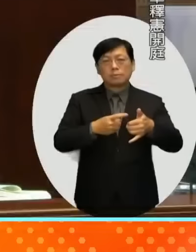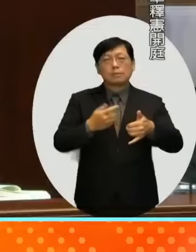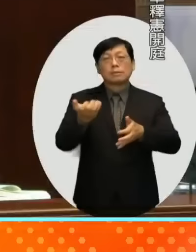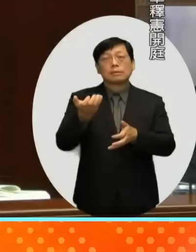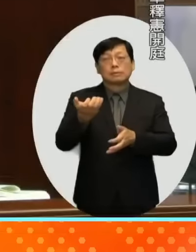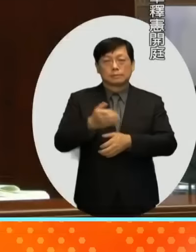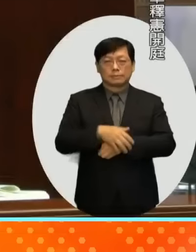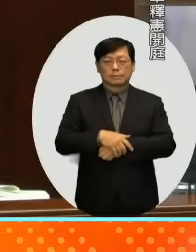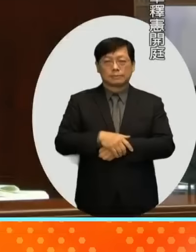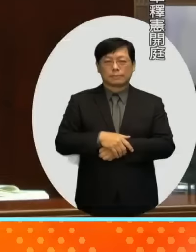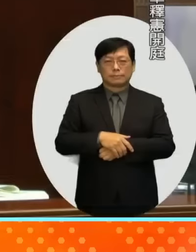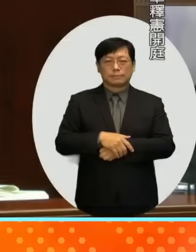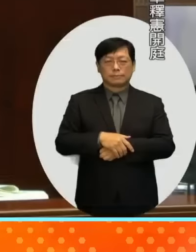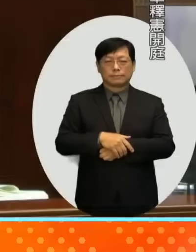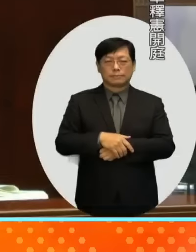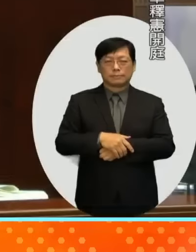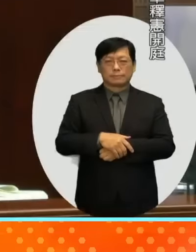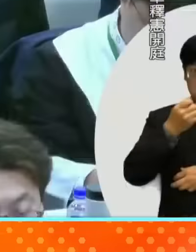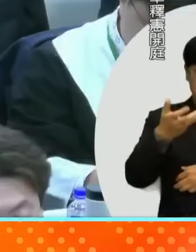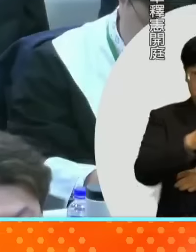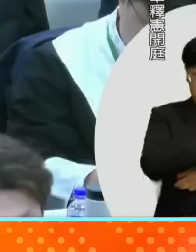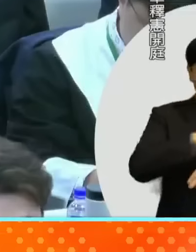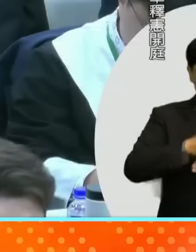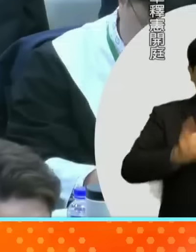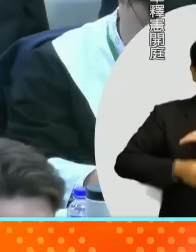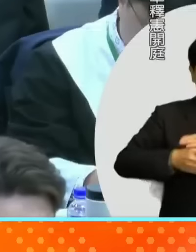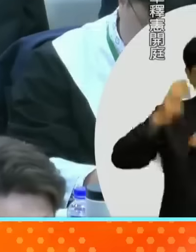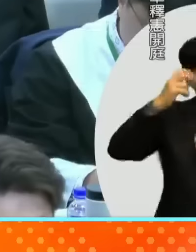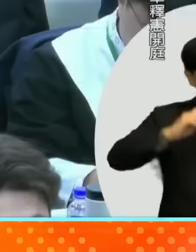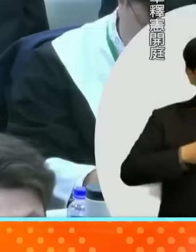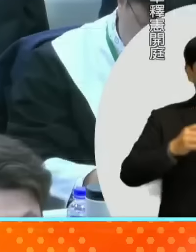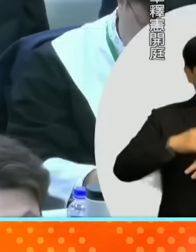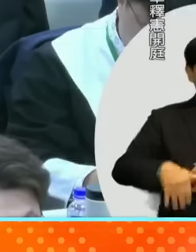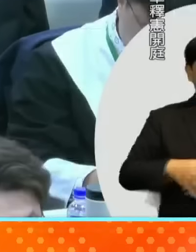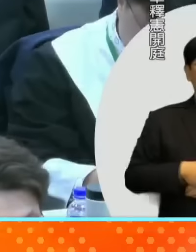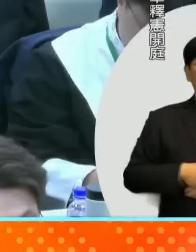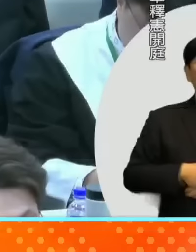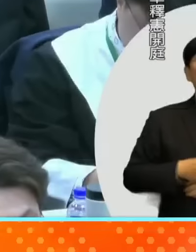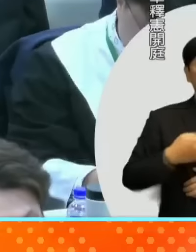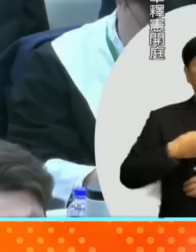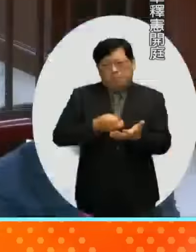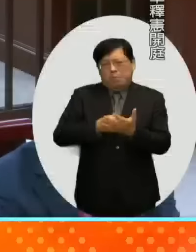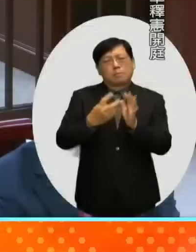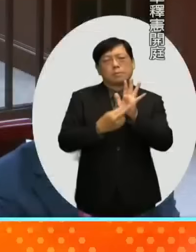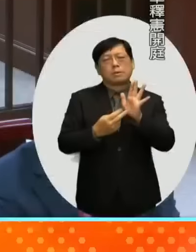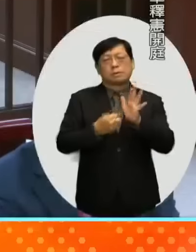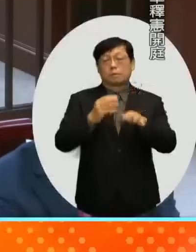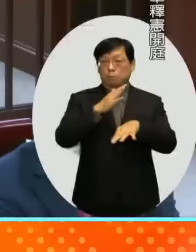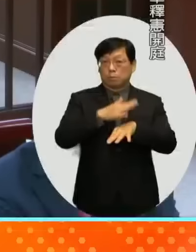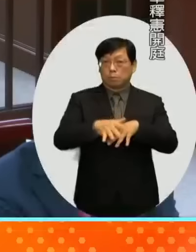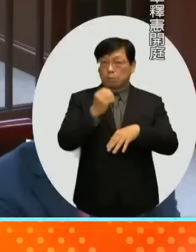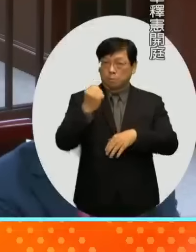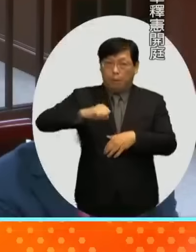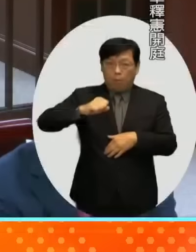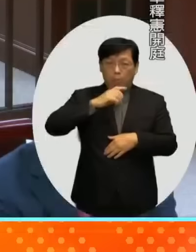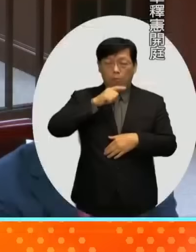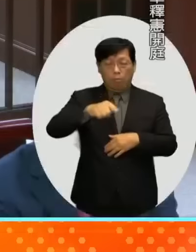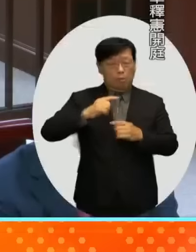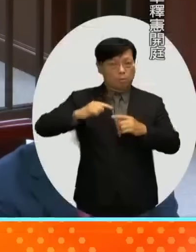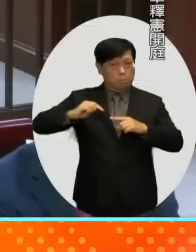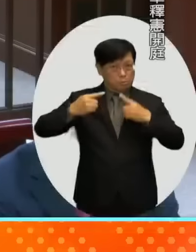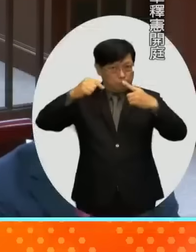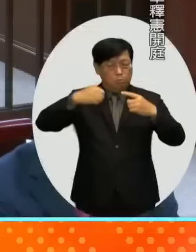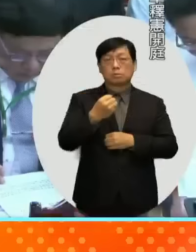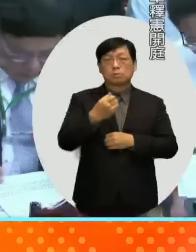大法官哦，这些人哦，他们现在藏在幕后，我们不是每一个人都认识。那你就要让大家都认识这些大法官。那